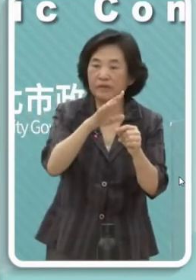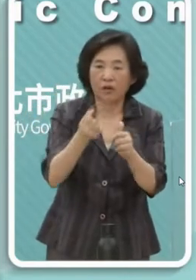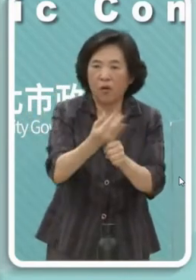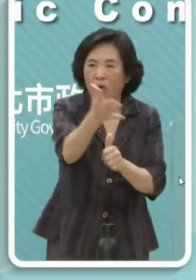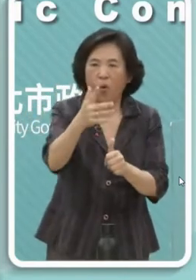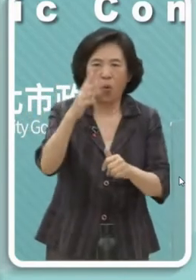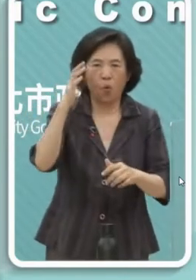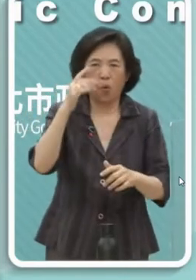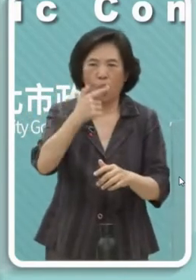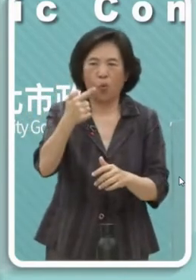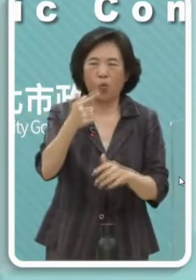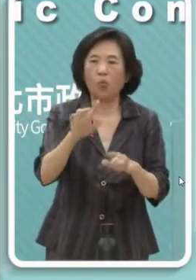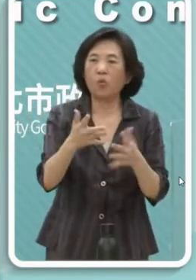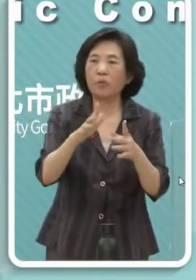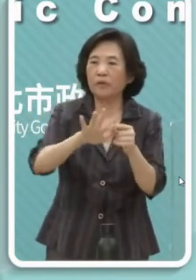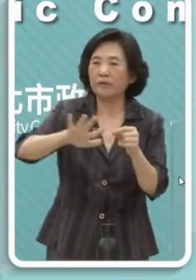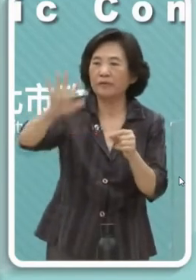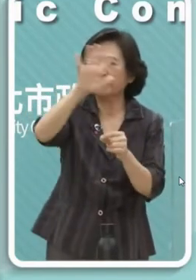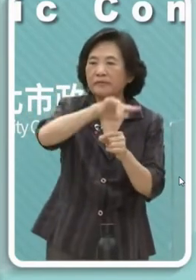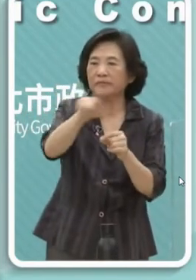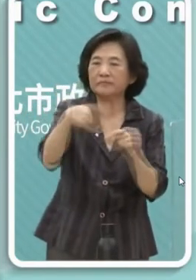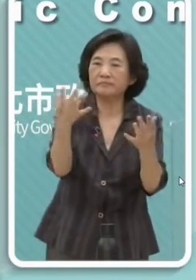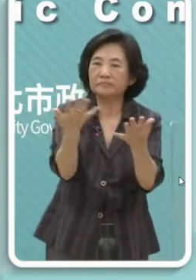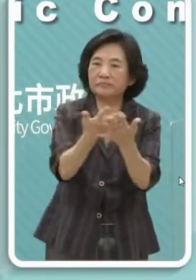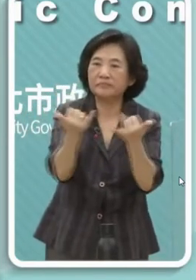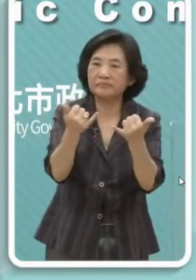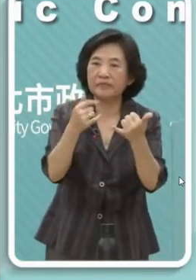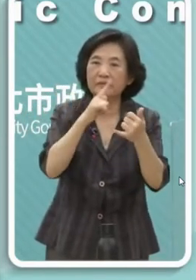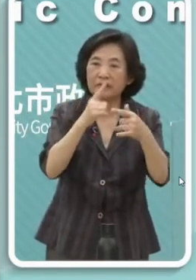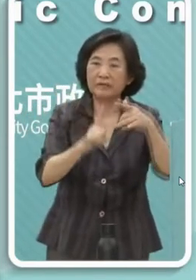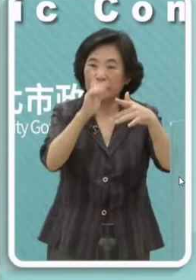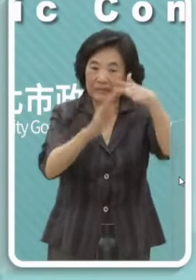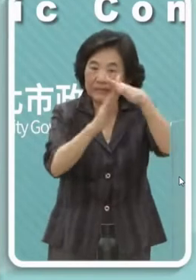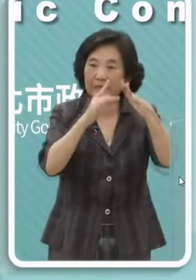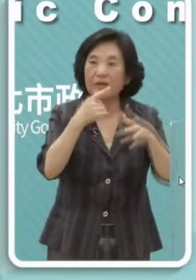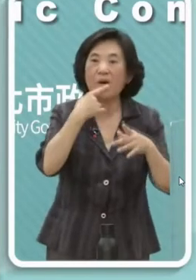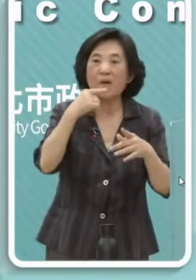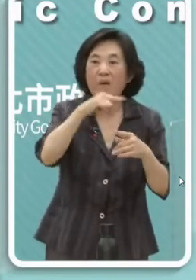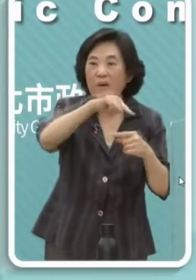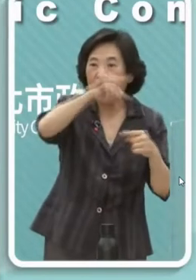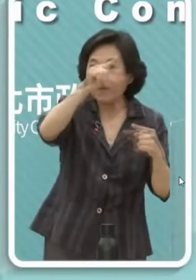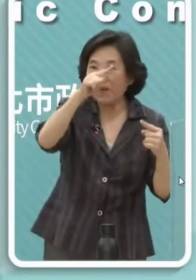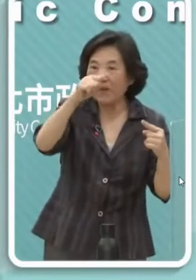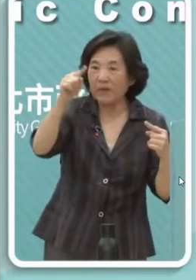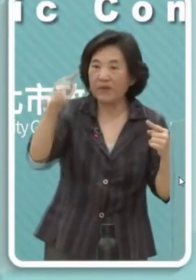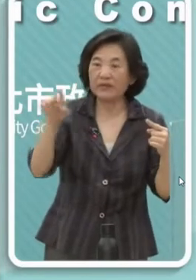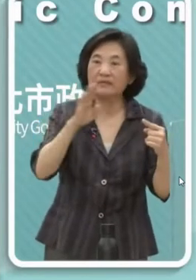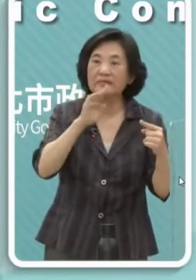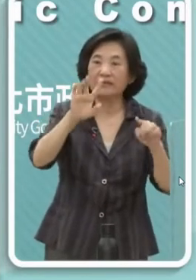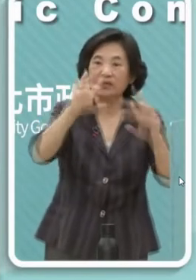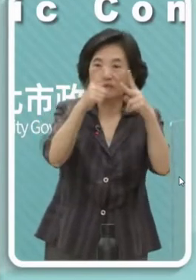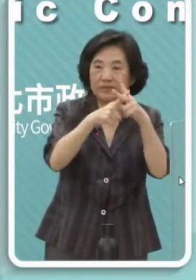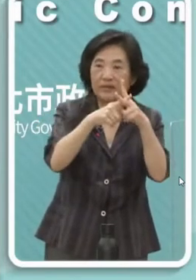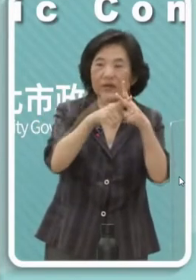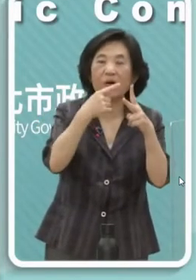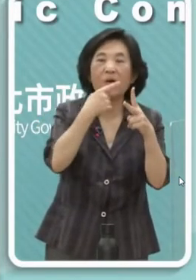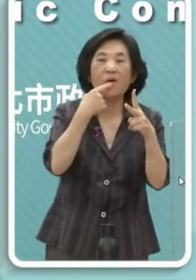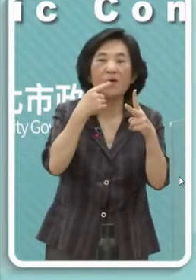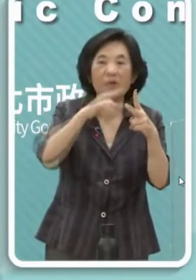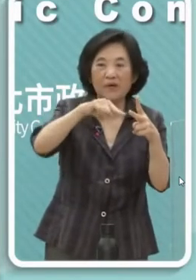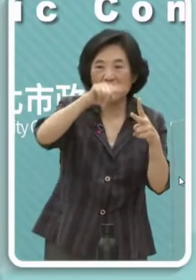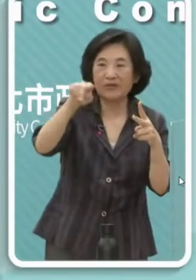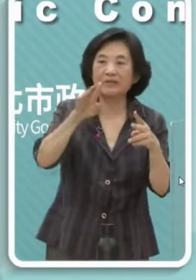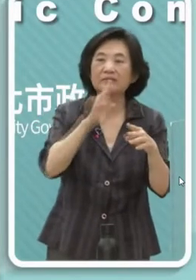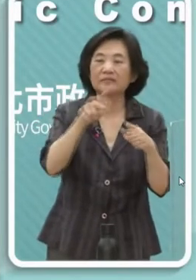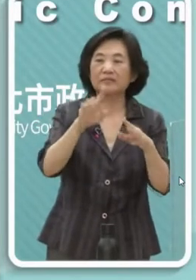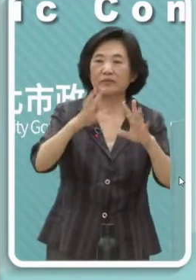更厉害。我想可能跟高中生的这个最上面那一条线是哦，最上面那一条线是国小的，这也是这样